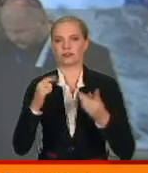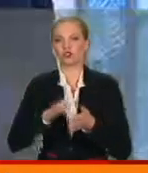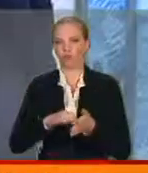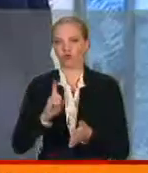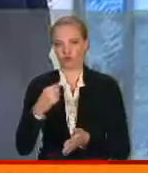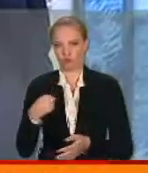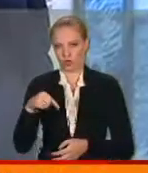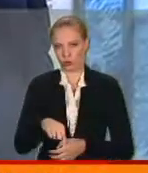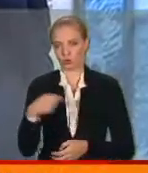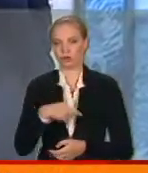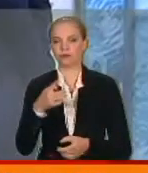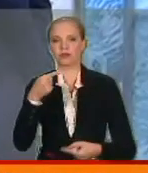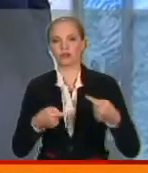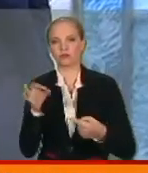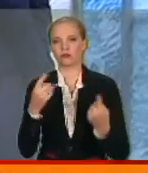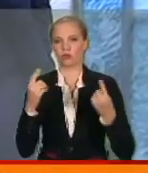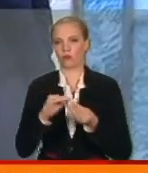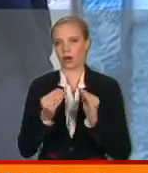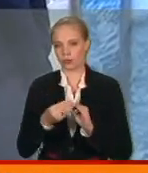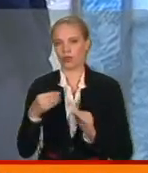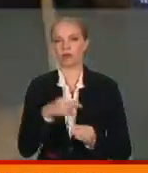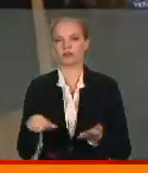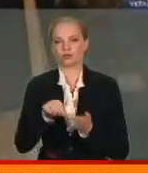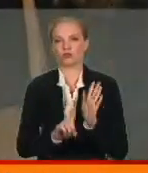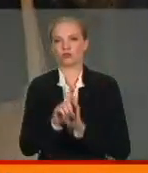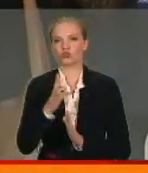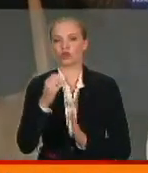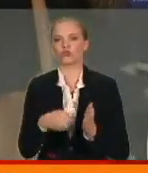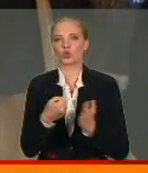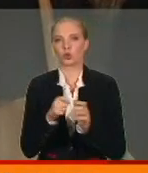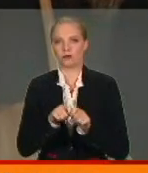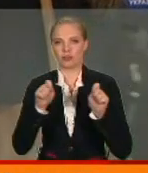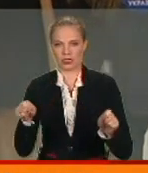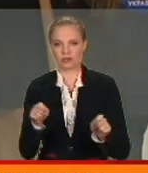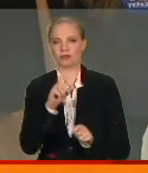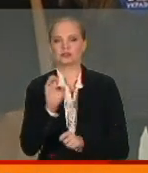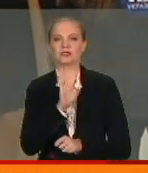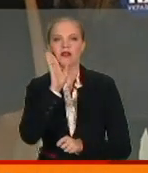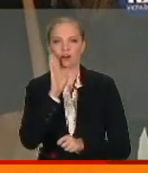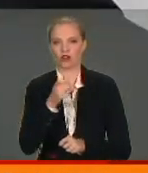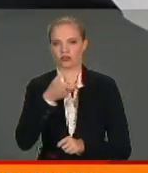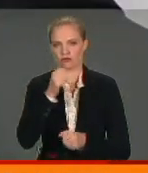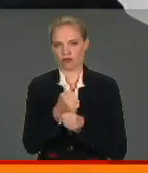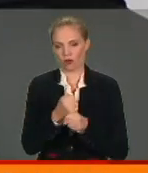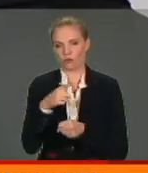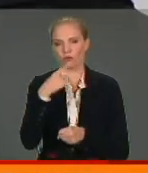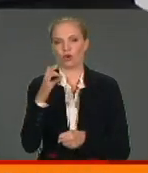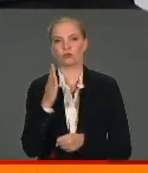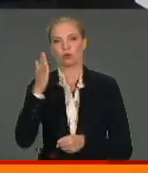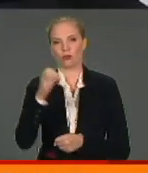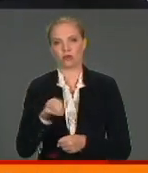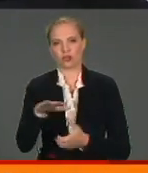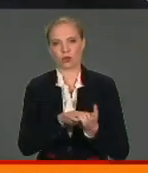чому я тут дискутувати про глобальні проблеми учасники єсу починають ще до відкриття форуму за вранішньою кавою вони говорять про майбутнє